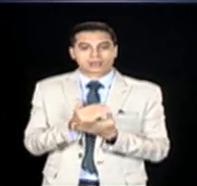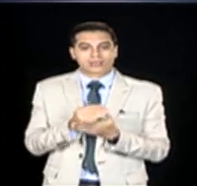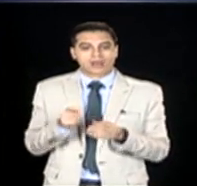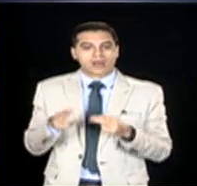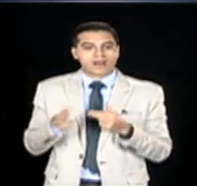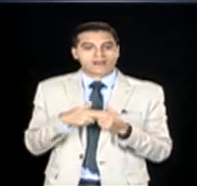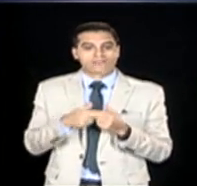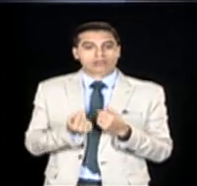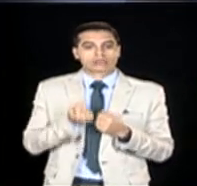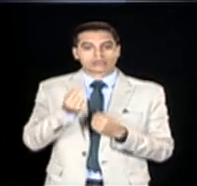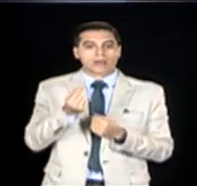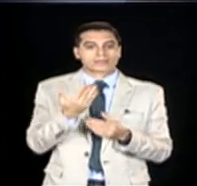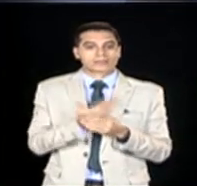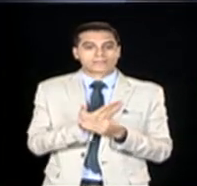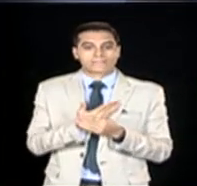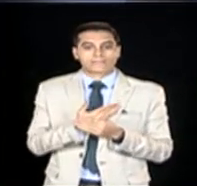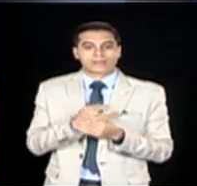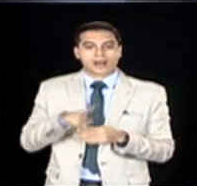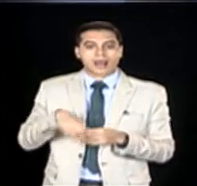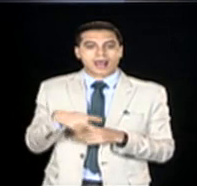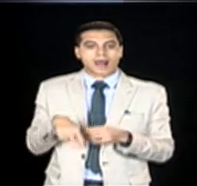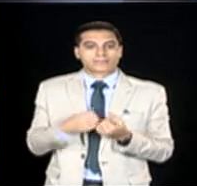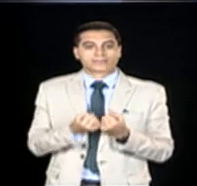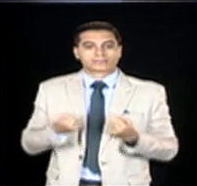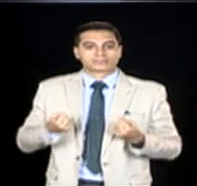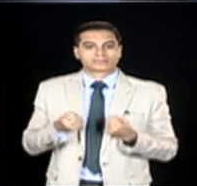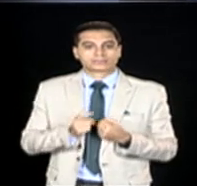بعد رفض طلبها للعب بدون أحذية؟